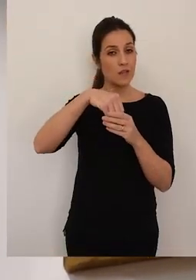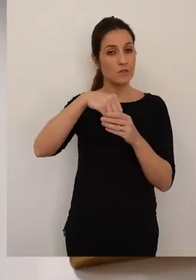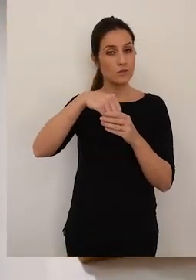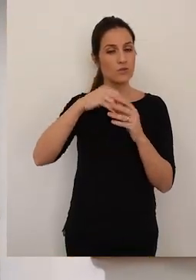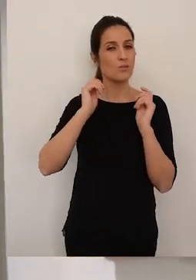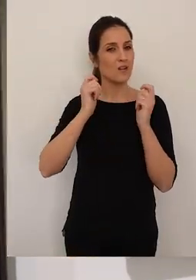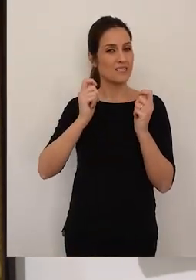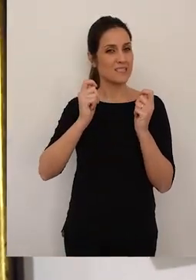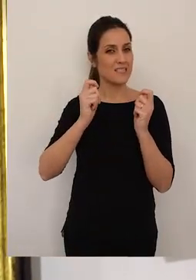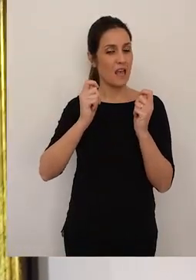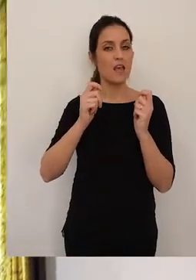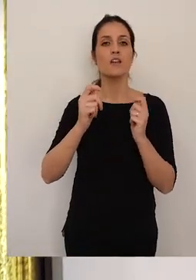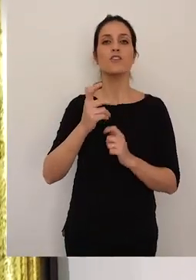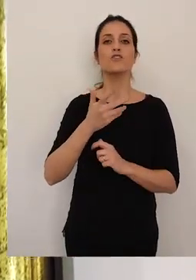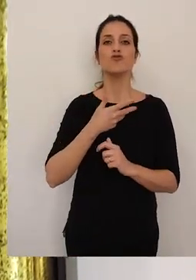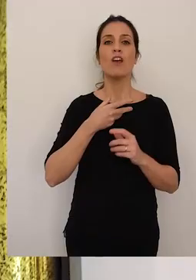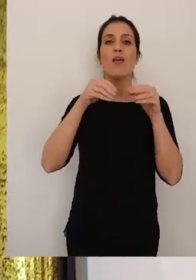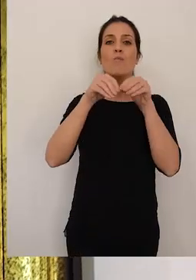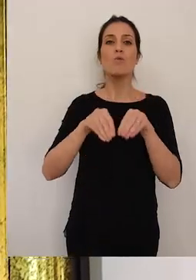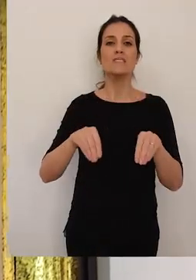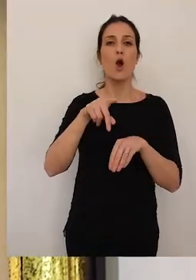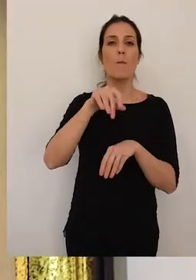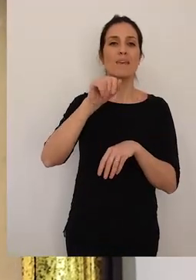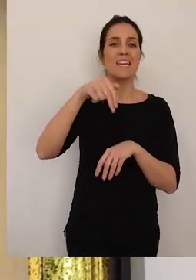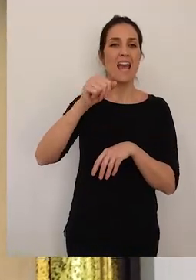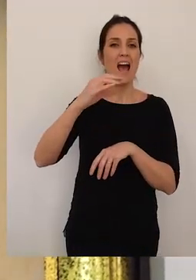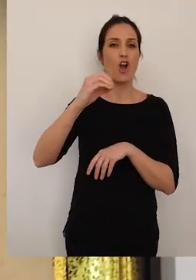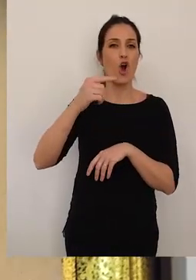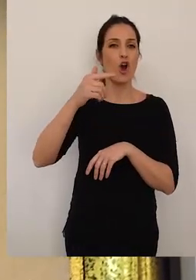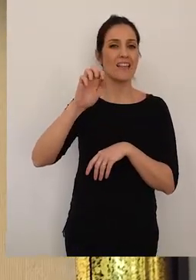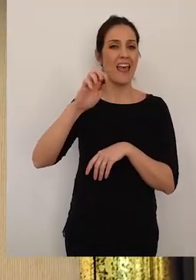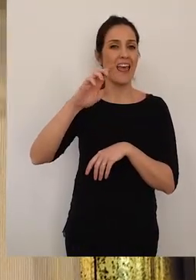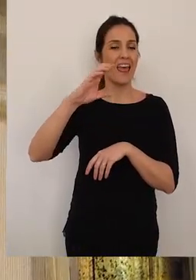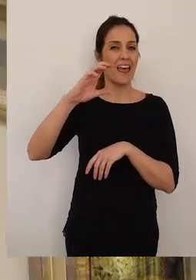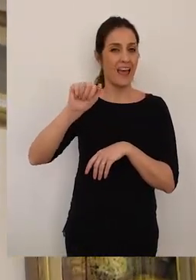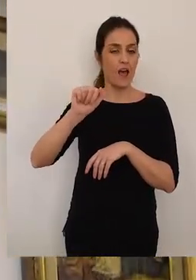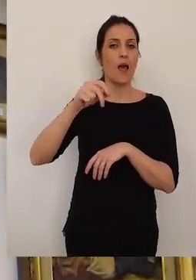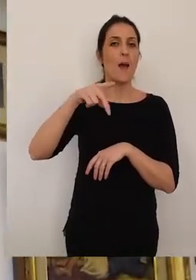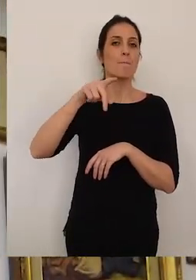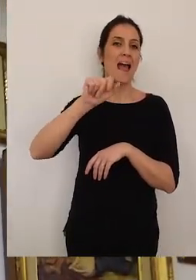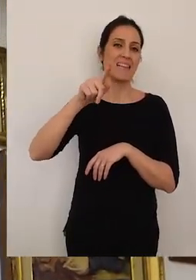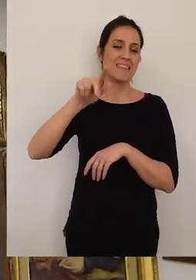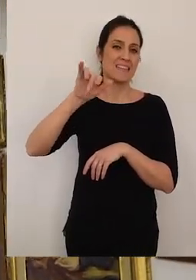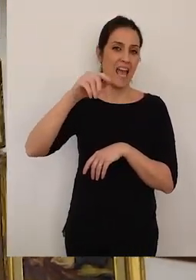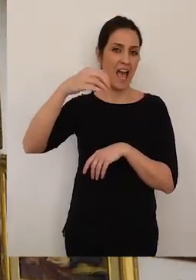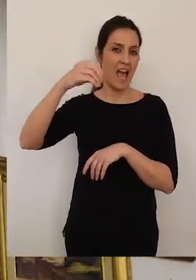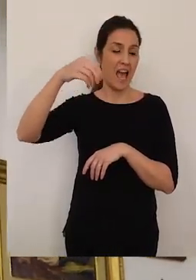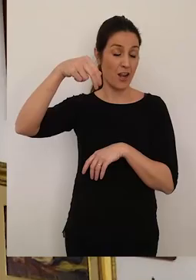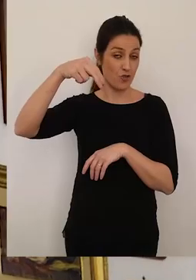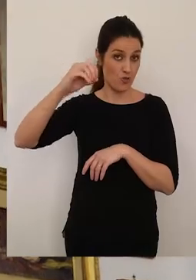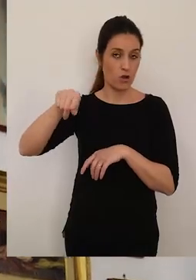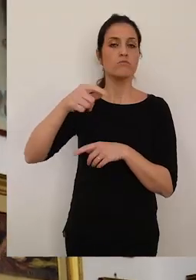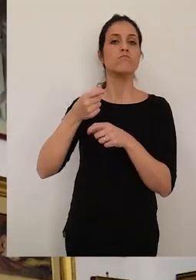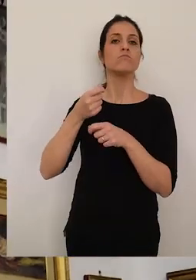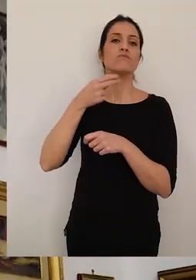All'interno del monastero dei Cistercensi è presente il Museo Pinacoteca Giulio Pagliano, intitolato all'insigne pittore gallipolino, i